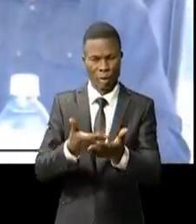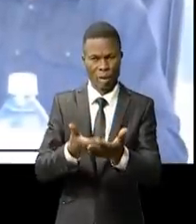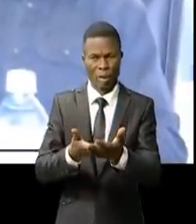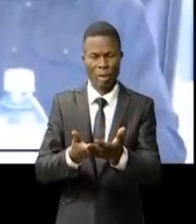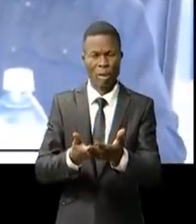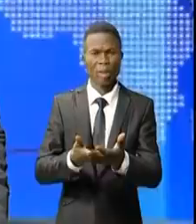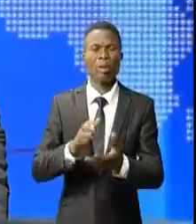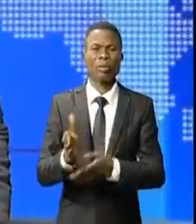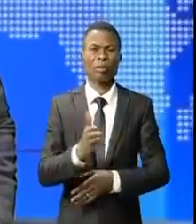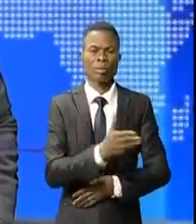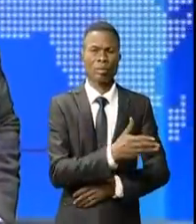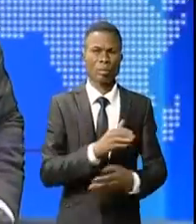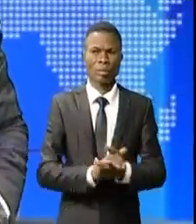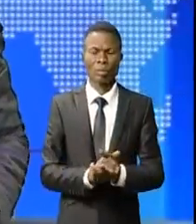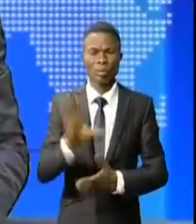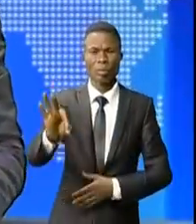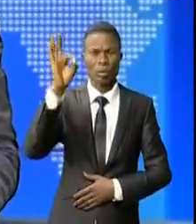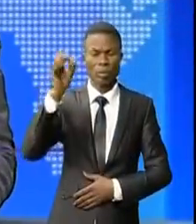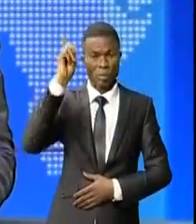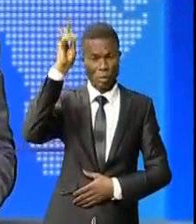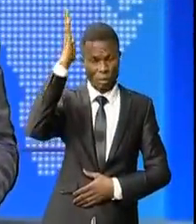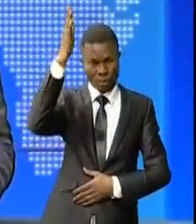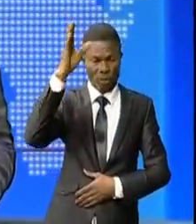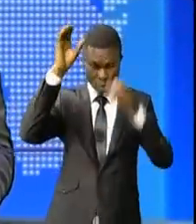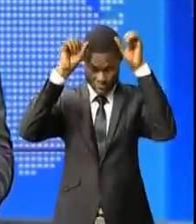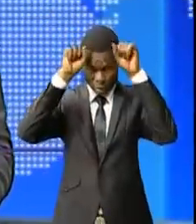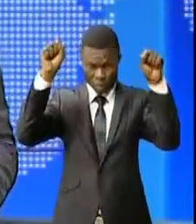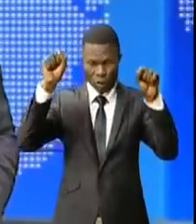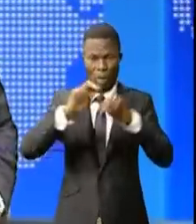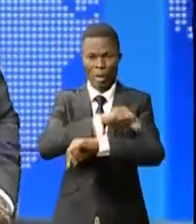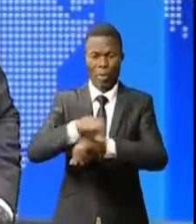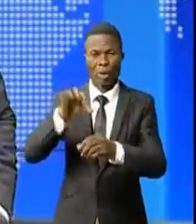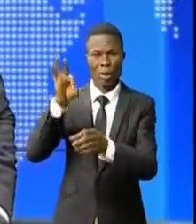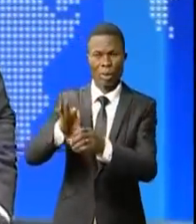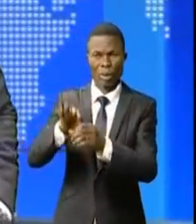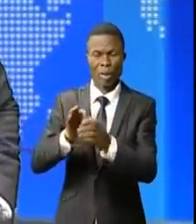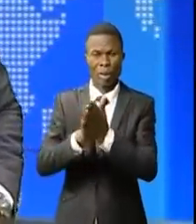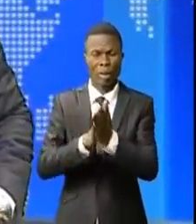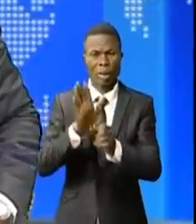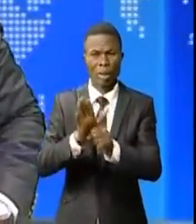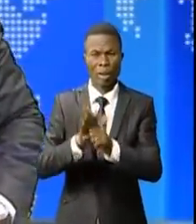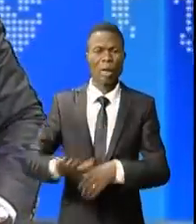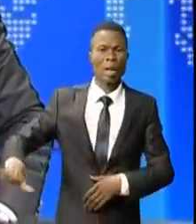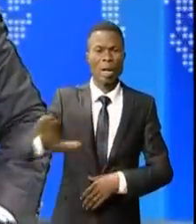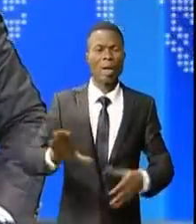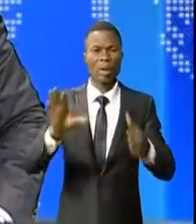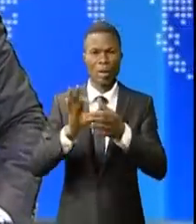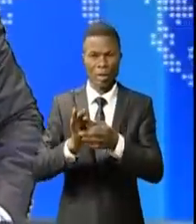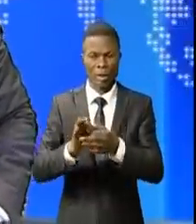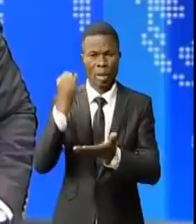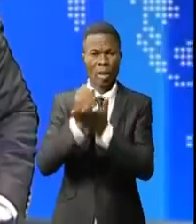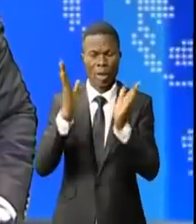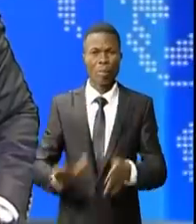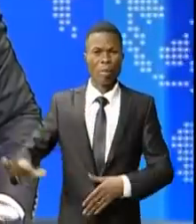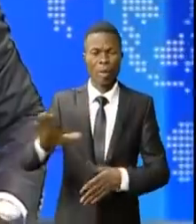groupe armé. La désignation du prochain président de la centrale électorale intéresse au plus haut point les États-Unis d'Amérique. Son